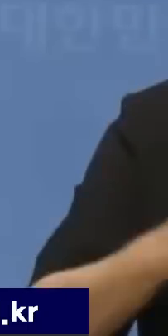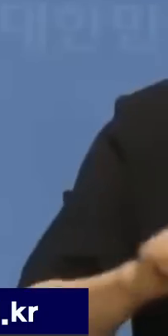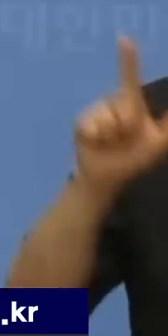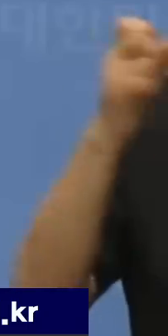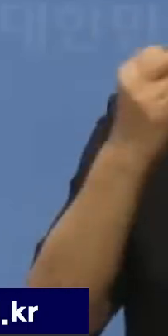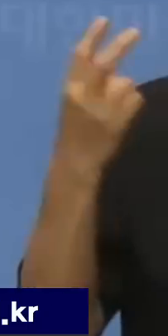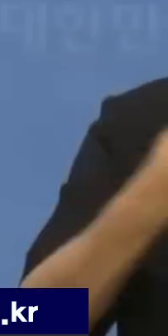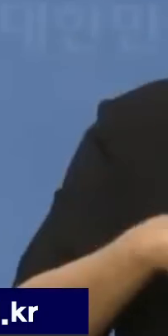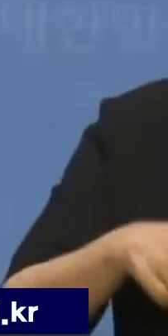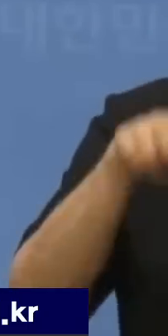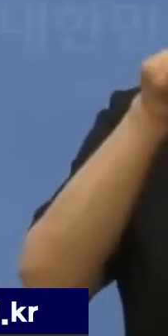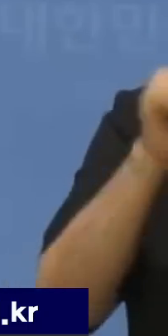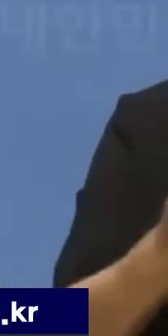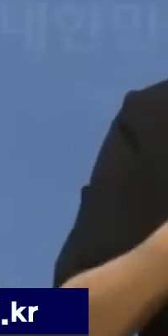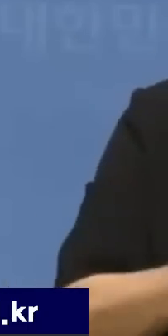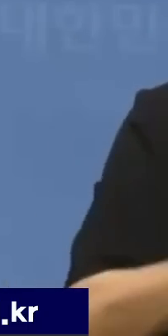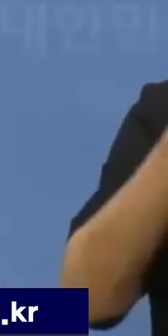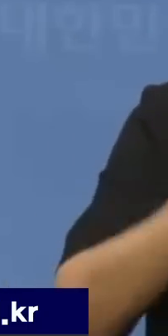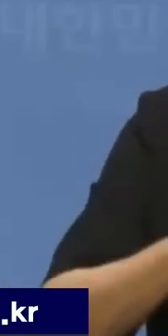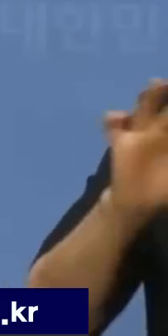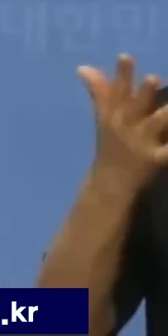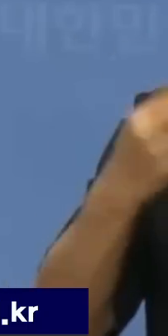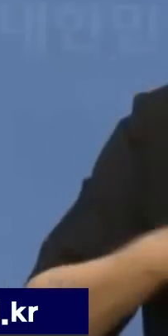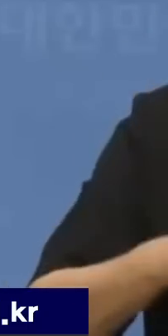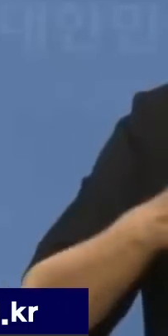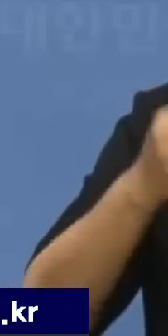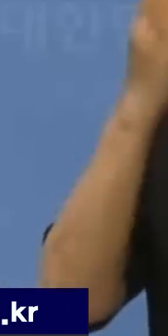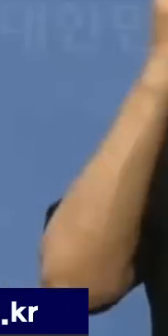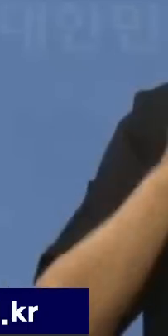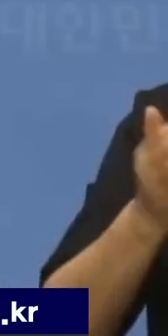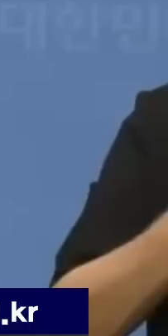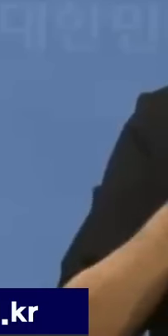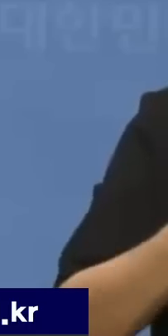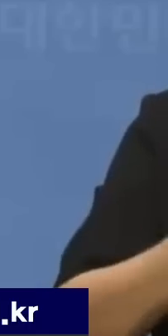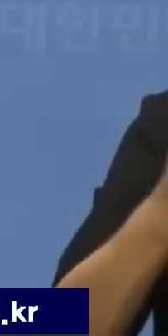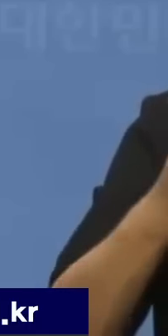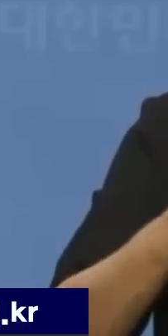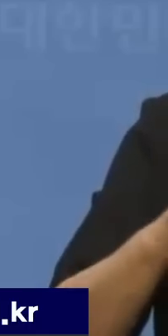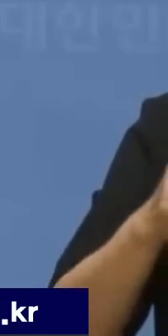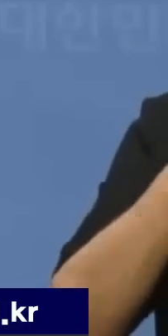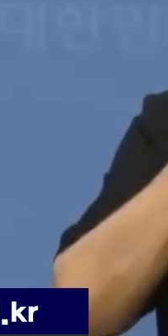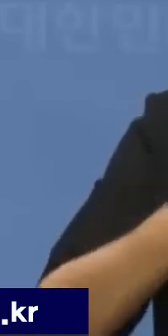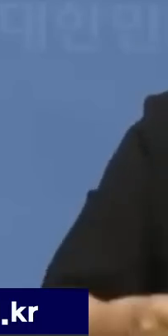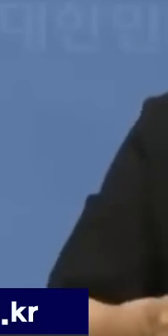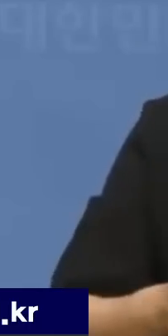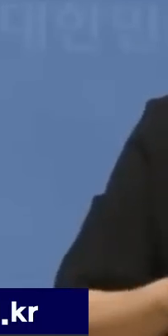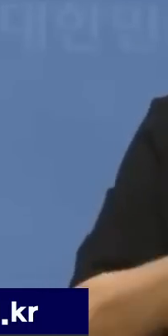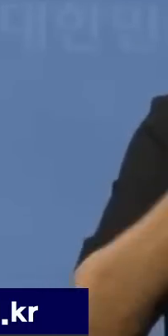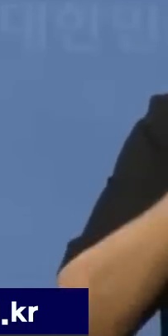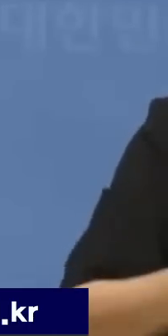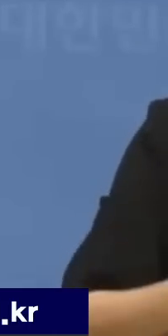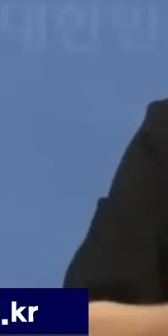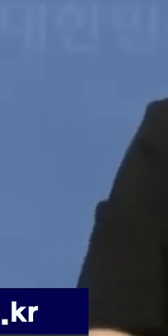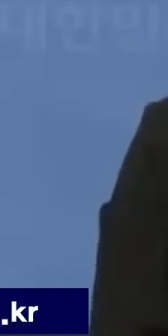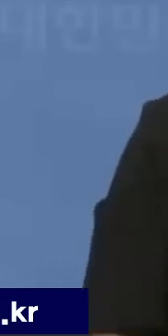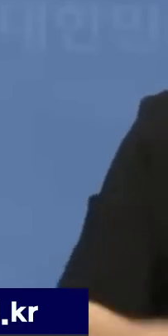2020년 다시 4조 800억 흑자 2021년 5조 8600억 적자였습니다